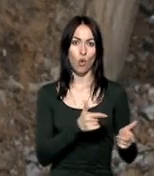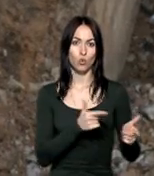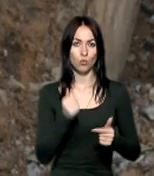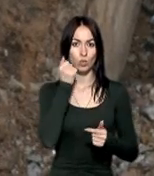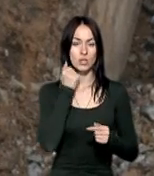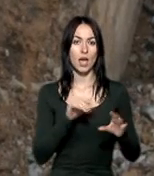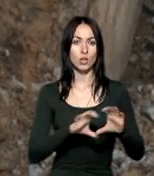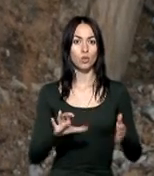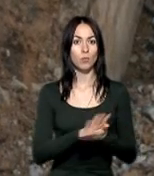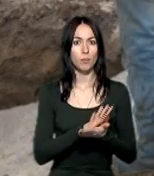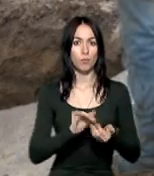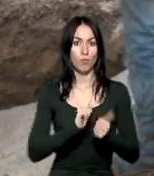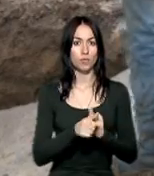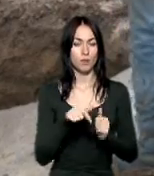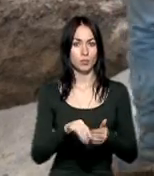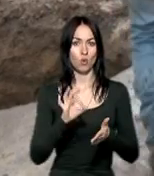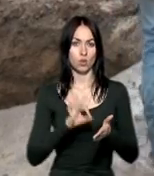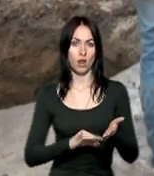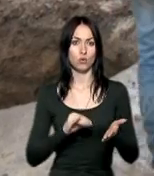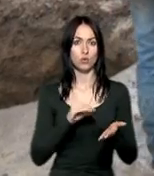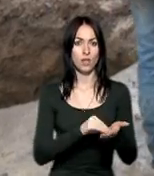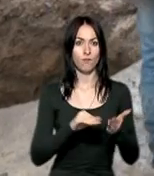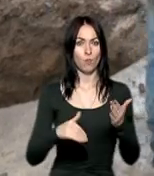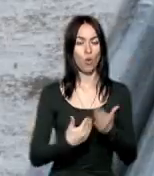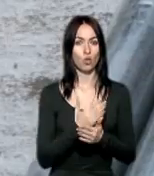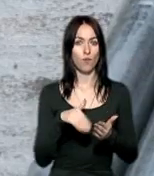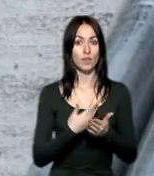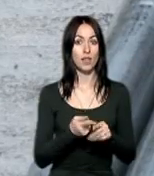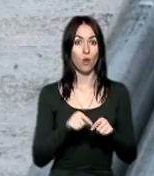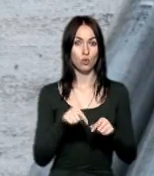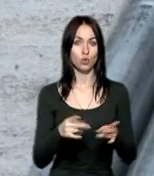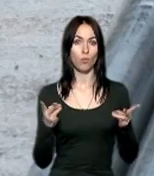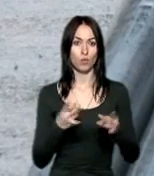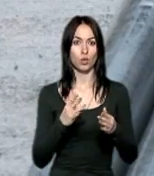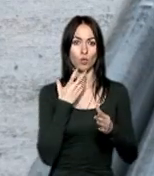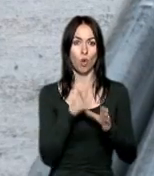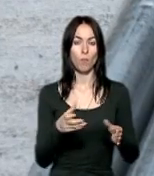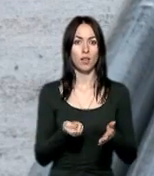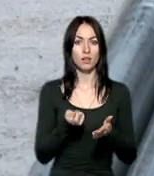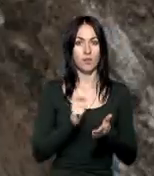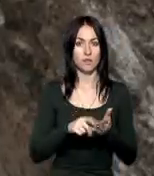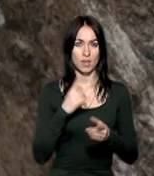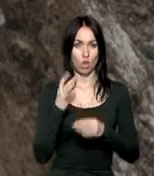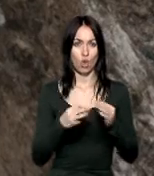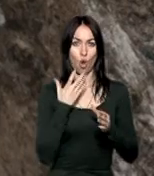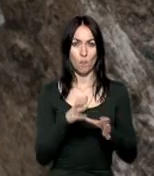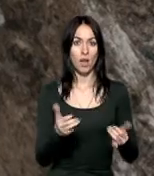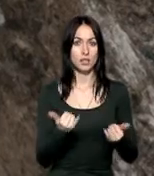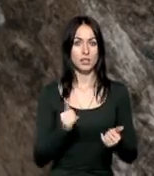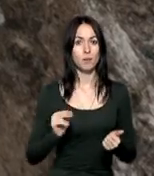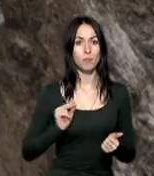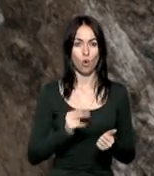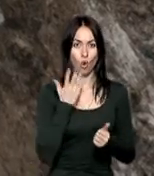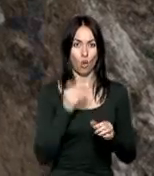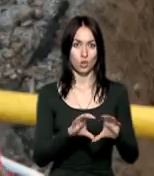труби приберемо і замість них одразу ставимо оці нові. Для цього потрібно буде опалення відключити на добу. Опалення зараз працює, коли